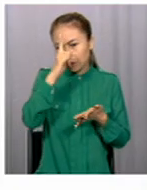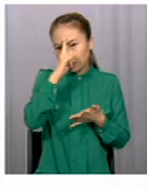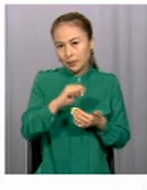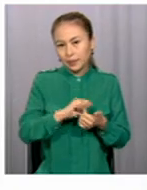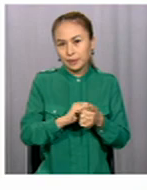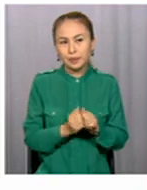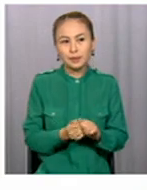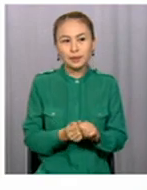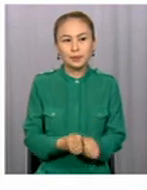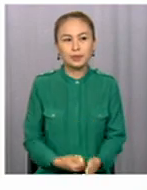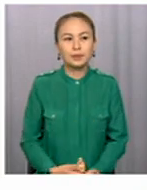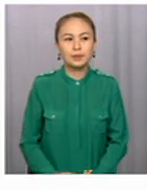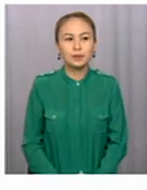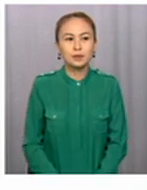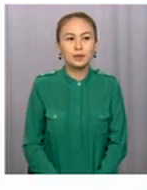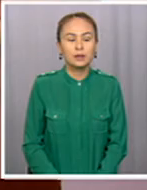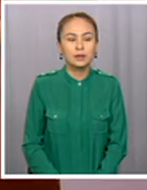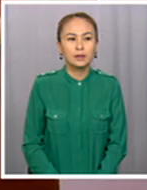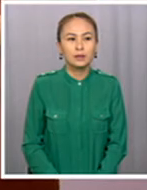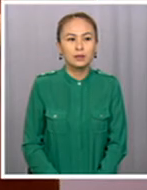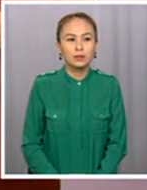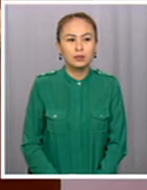алыңдар.